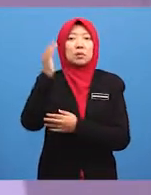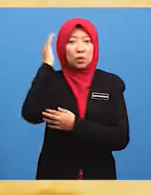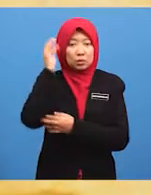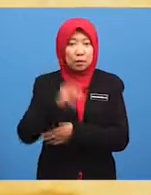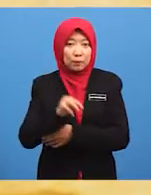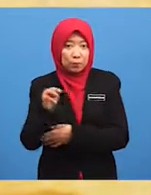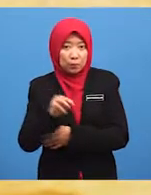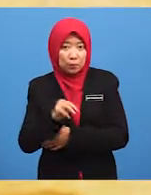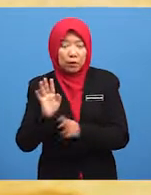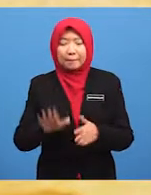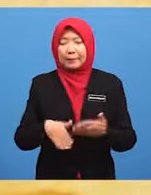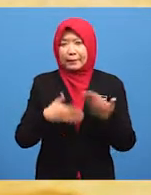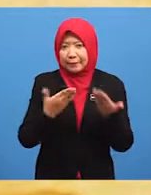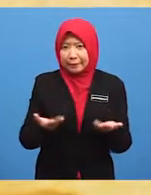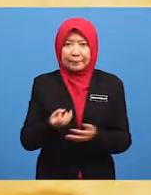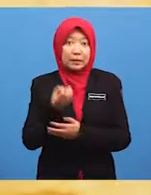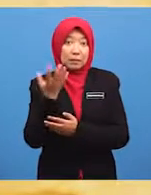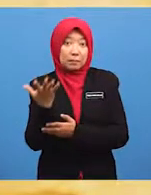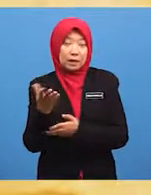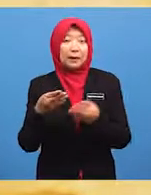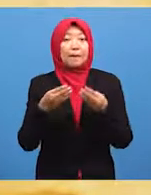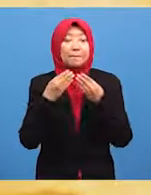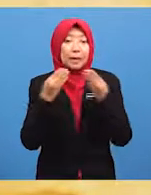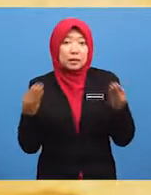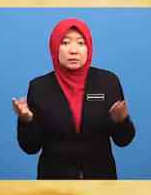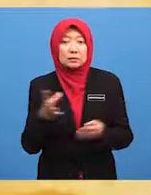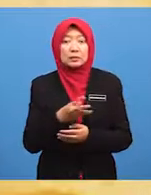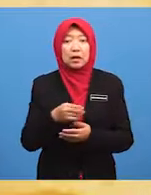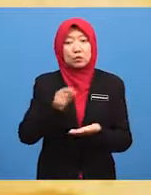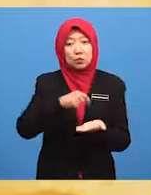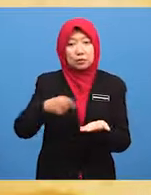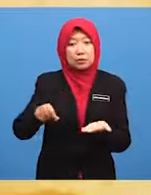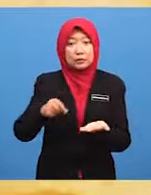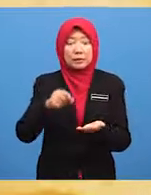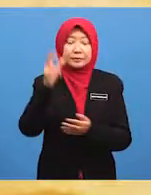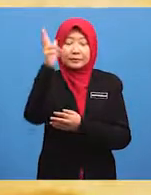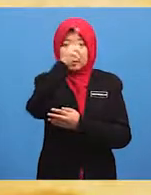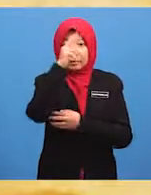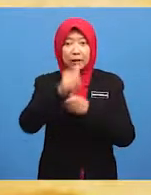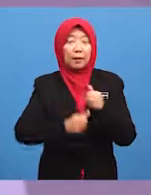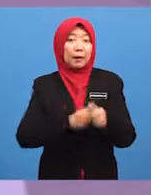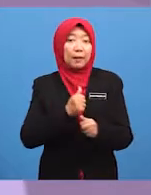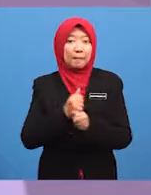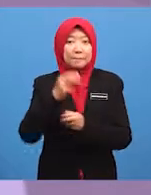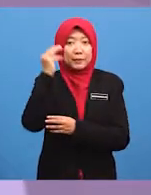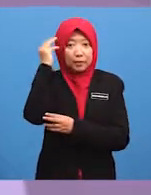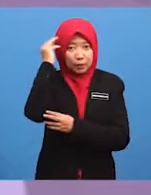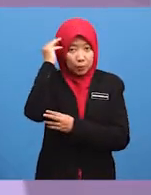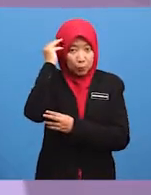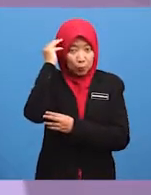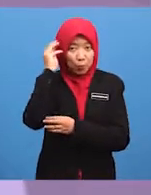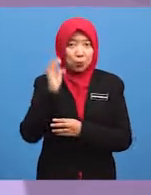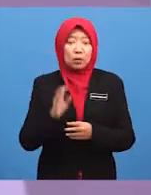murid-murid bagaimanakah perkembangan bahasa dan tulisan masyarakat kerajaan alam Melayu? Perkembangan